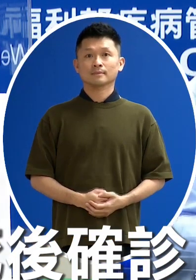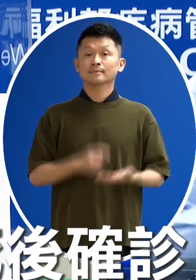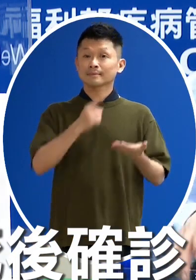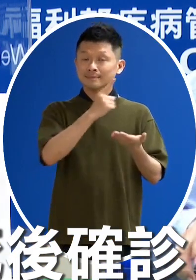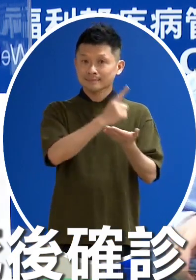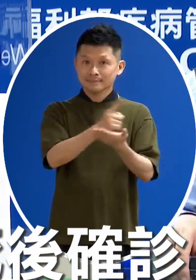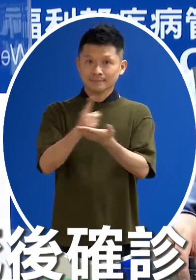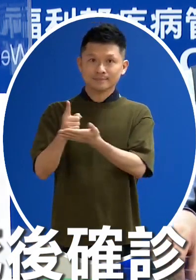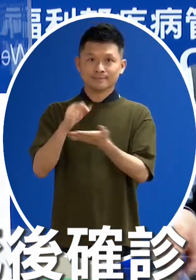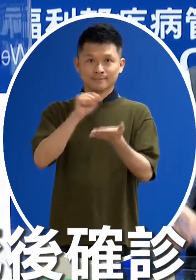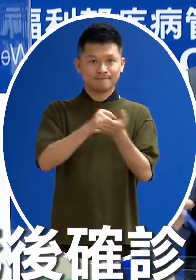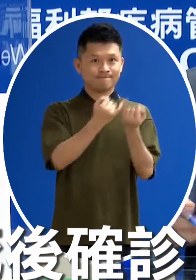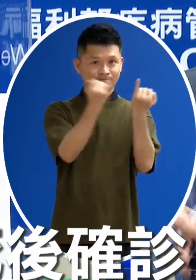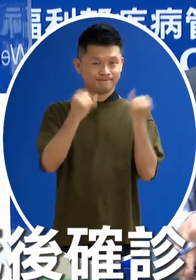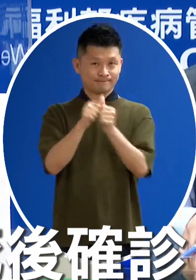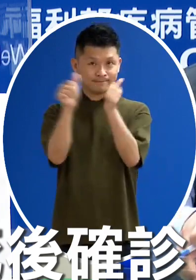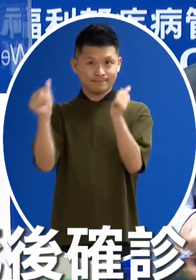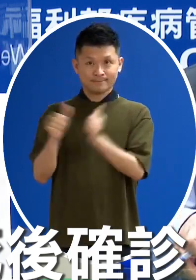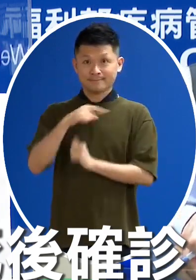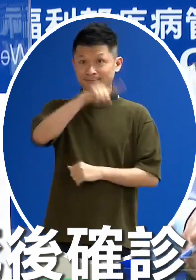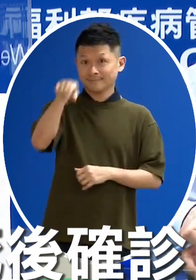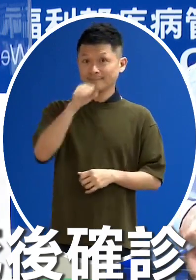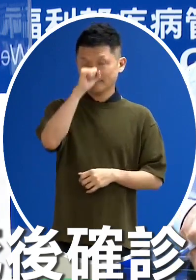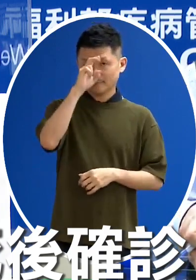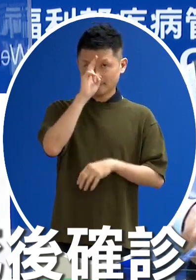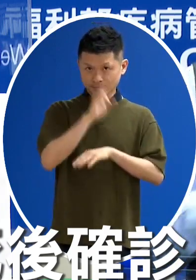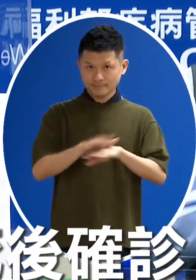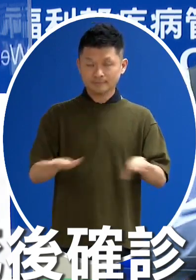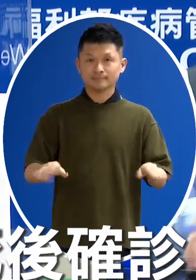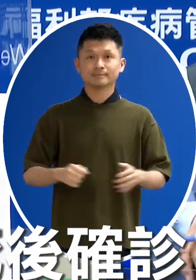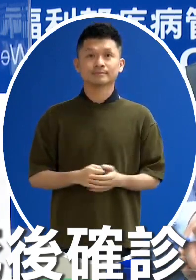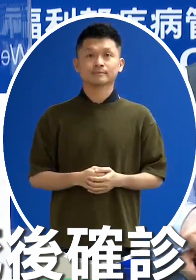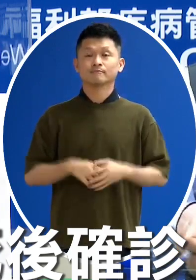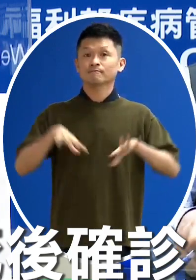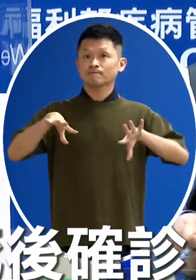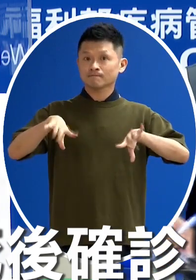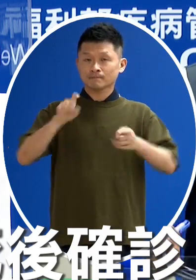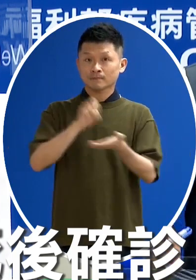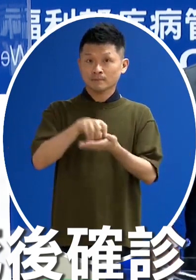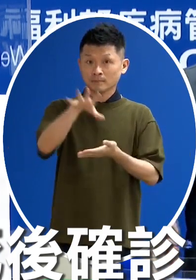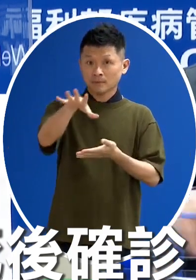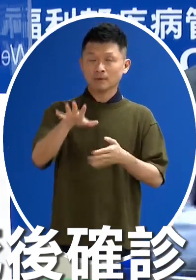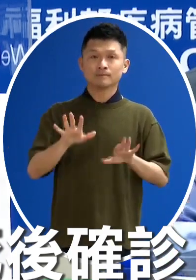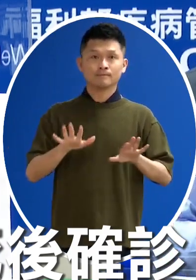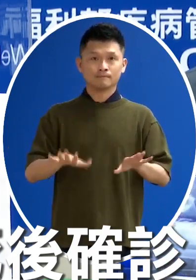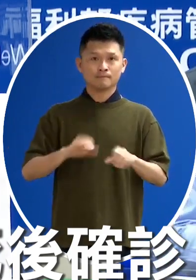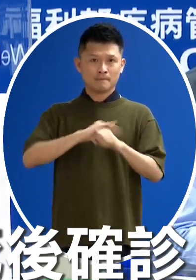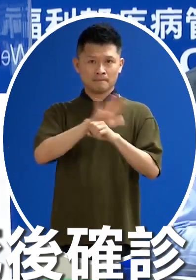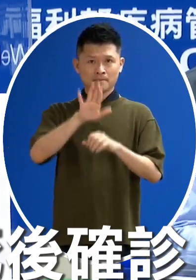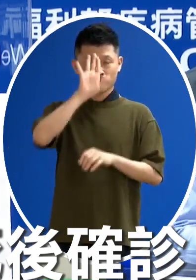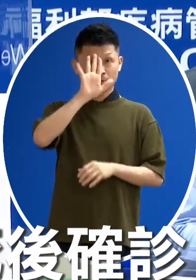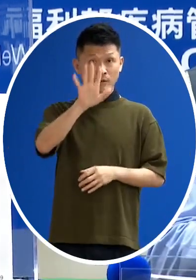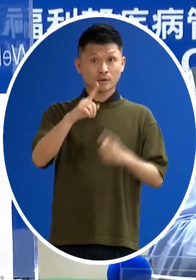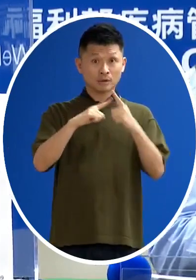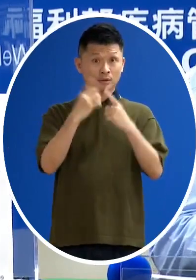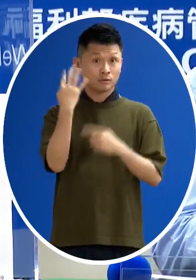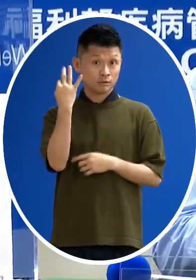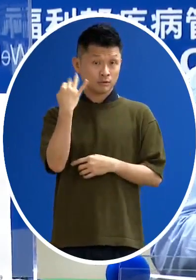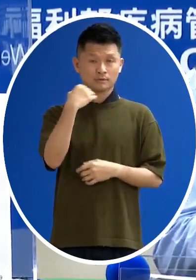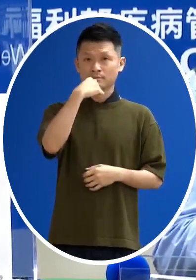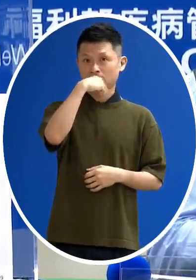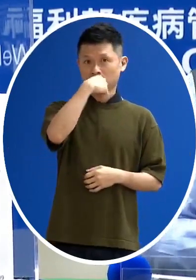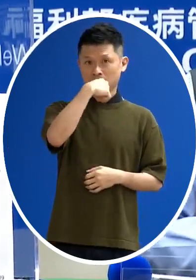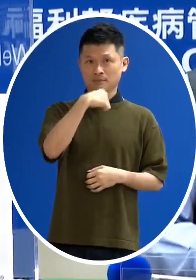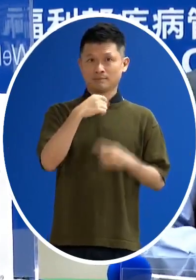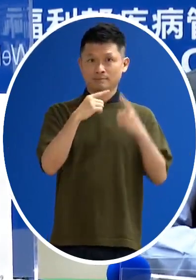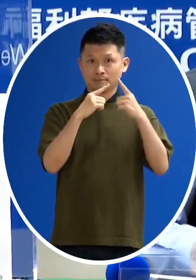好，各位记者女士先生，大家好，大家午安哈。首先跟大家报告今天的确定病例哈，那本土的病